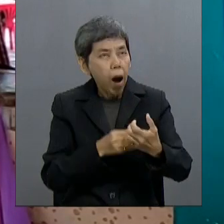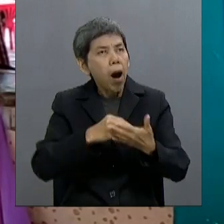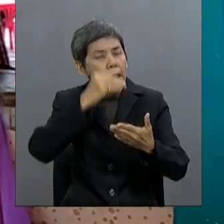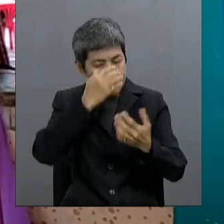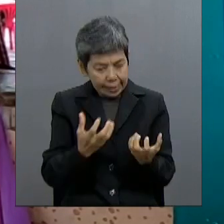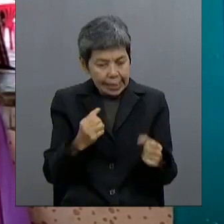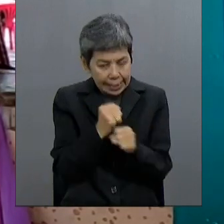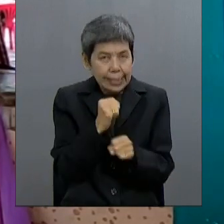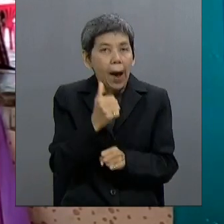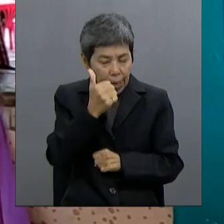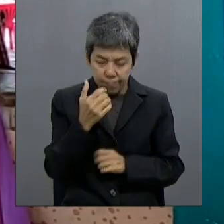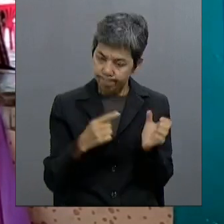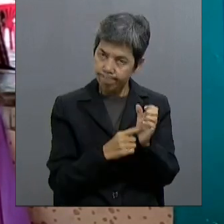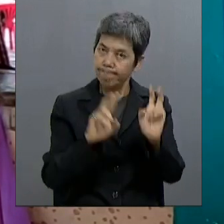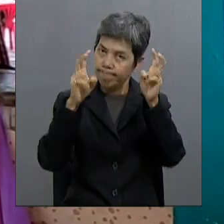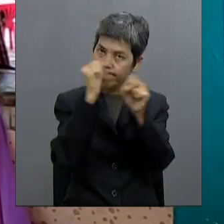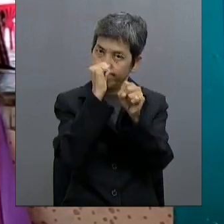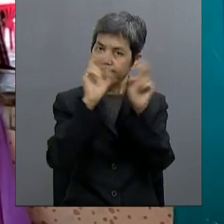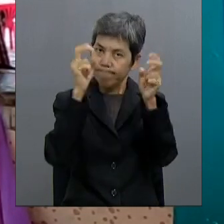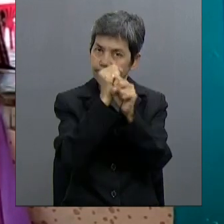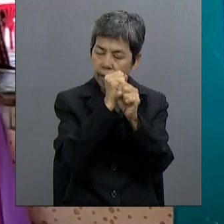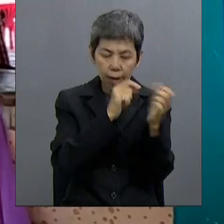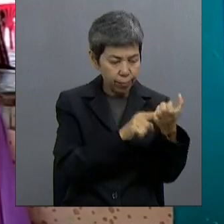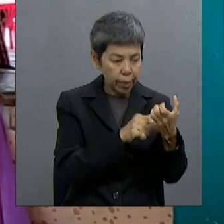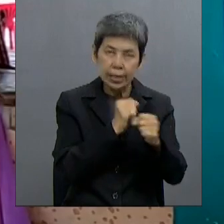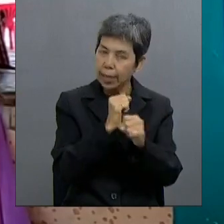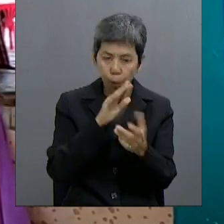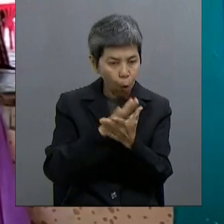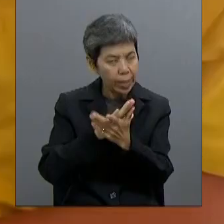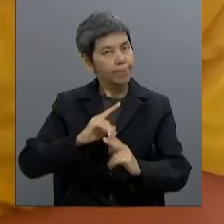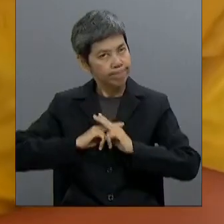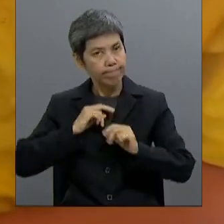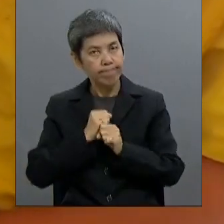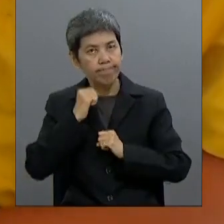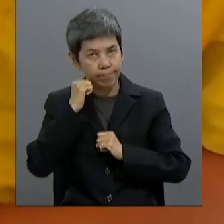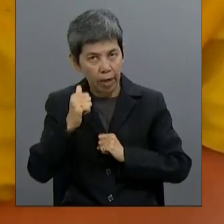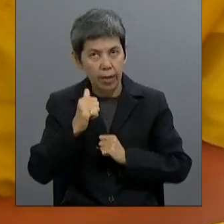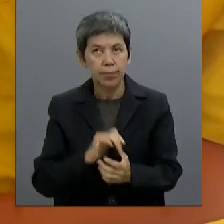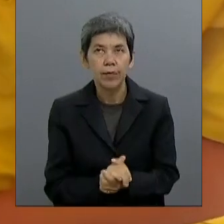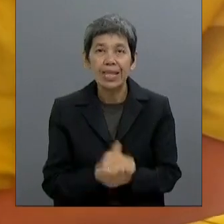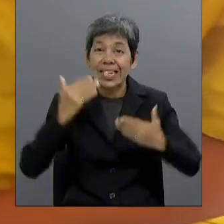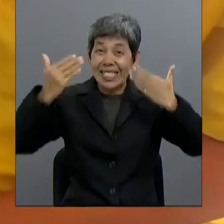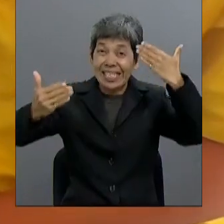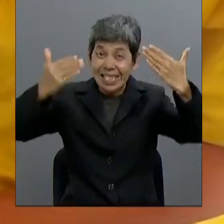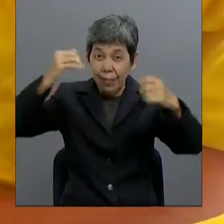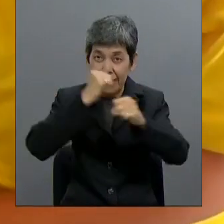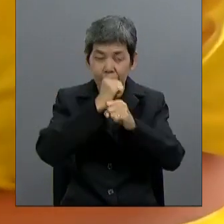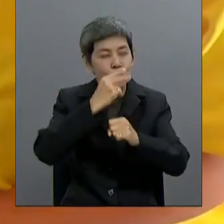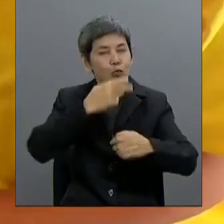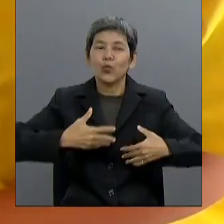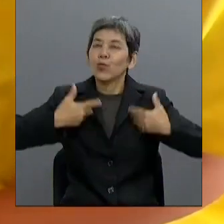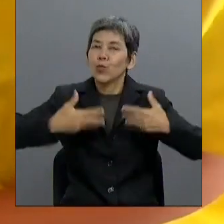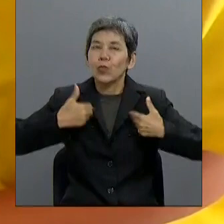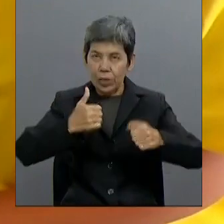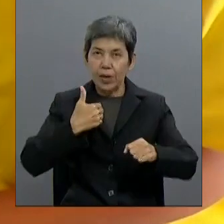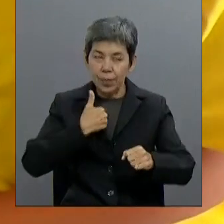านสามารถที่จะมีผลิตชิ้นงานได้แล้วก็นำไปใช้จริงที่โรงเรียนได้ กิจกรรมเป็นไปด้วยความสนุกสนาน